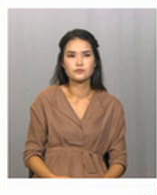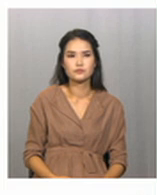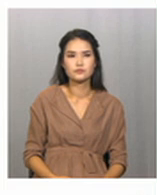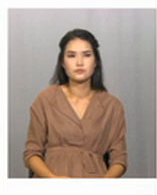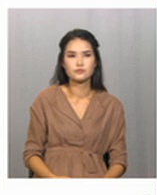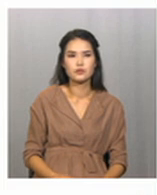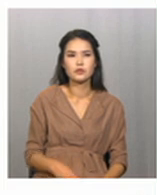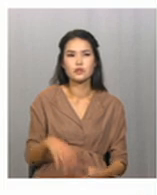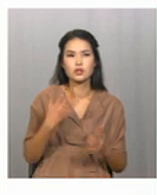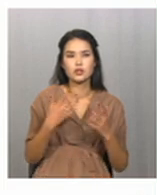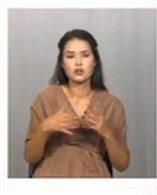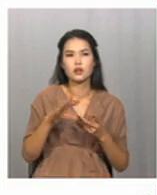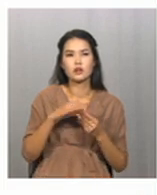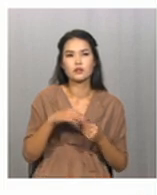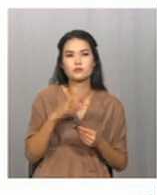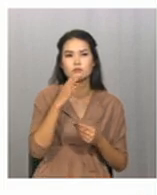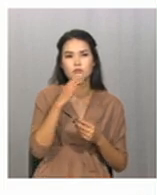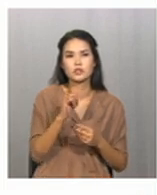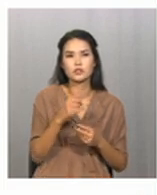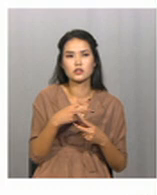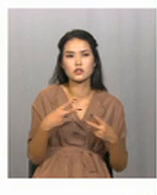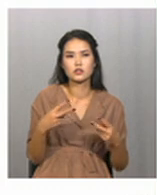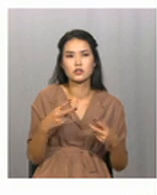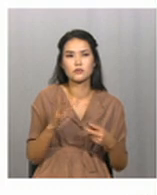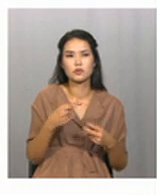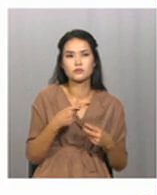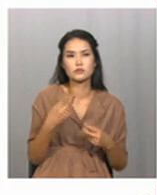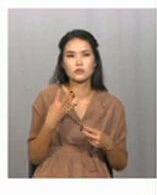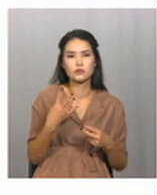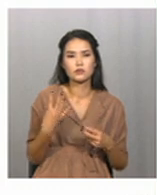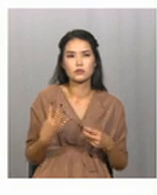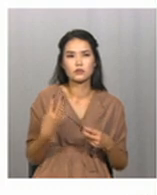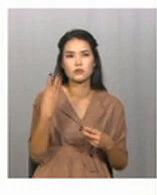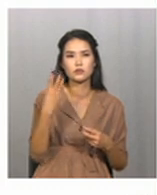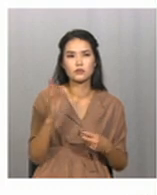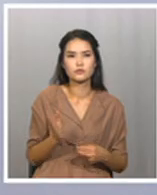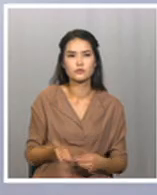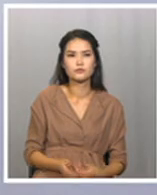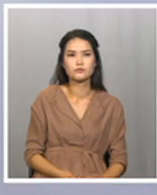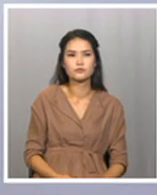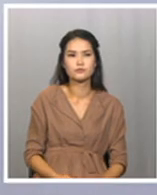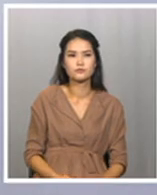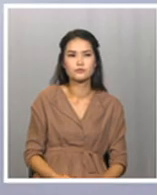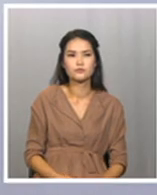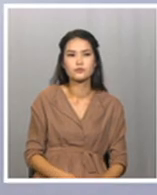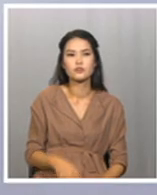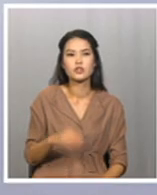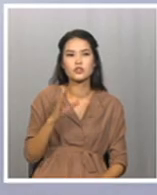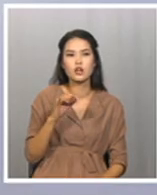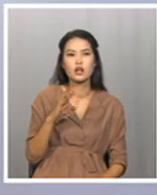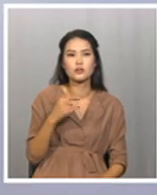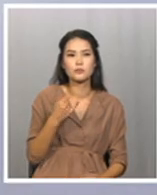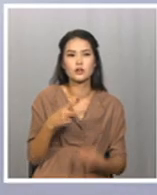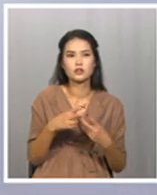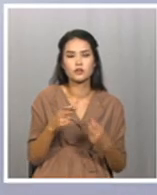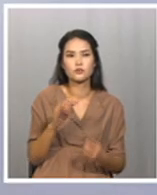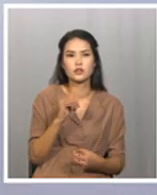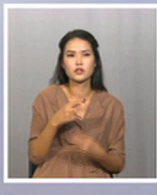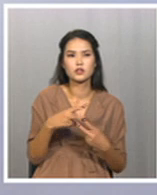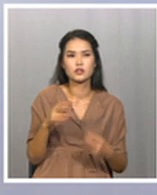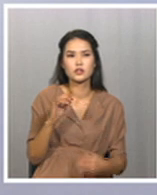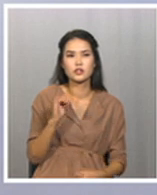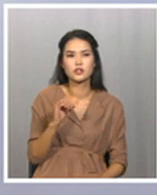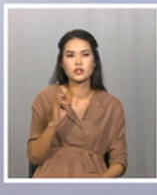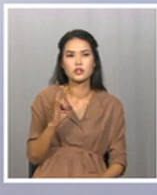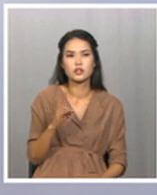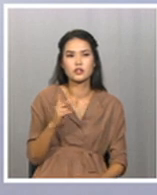3, игірік 0 нүктесі. Игірік 0 тең болады, минус 4-бітін 4-ден 3. Енді жанаманың теңдеуі бойынша бұрыштық коэффициентті таптық,